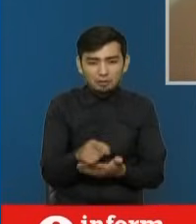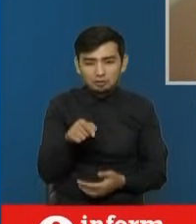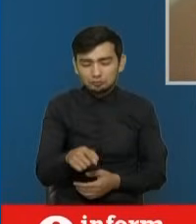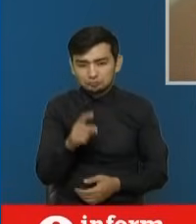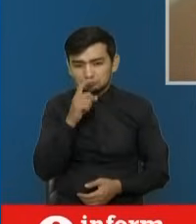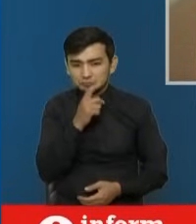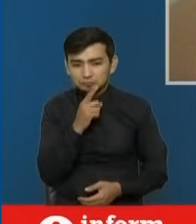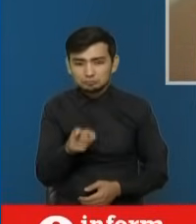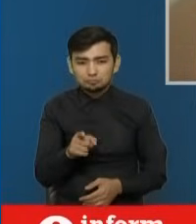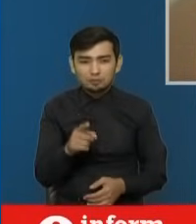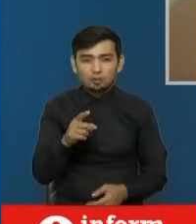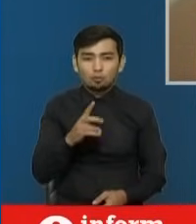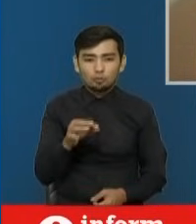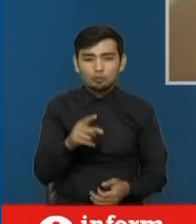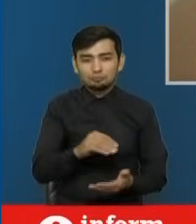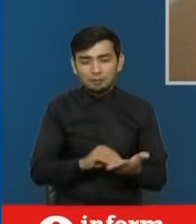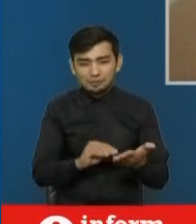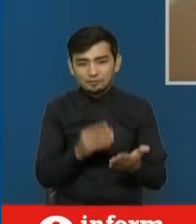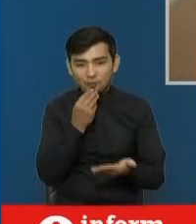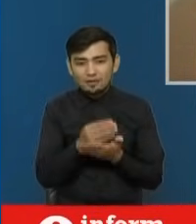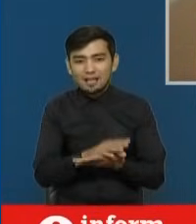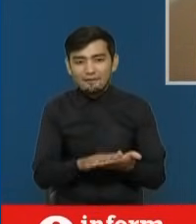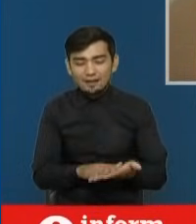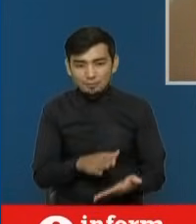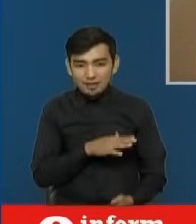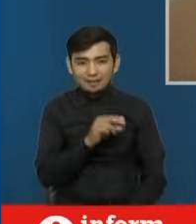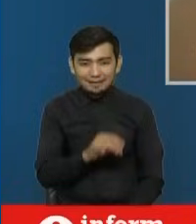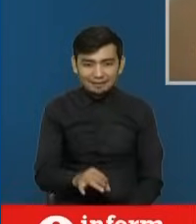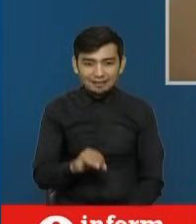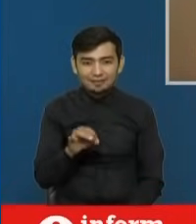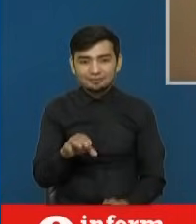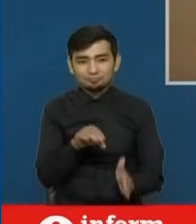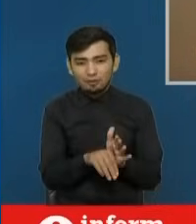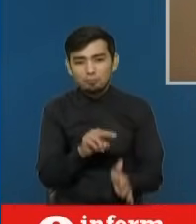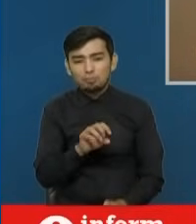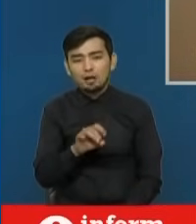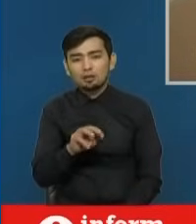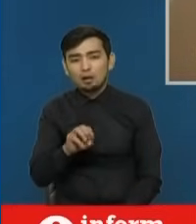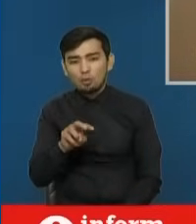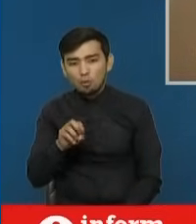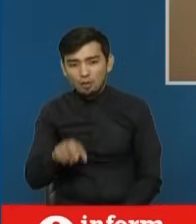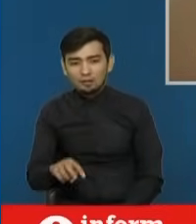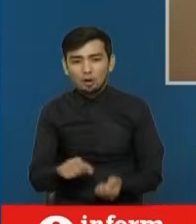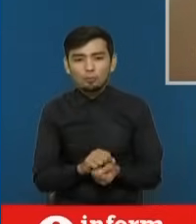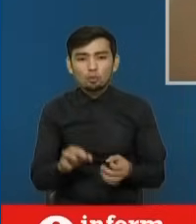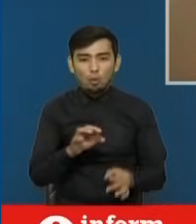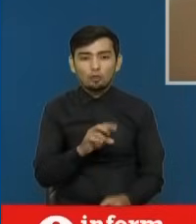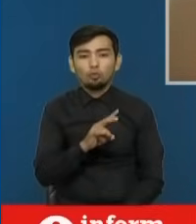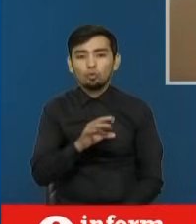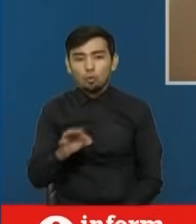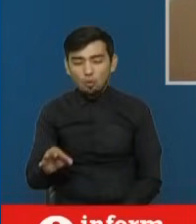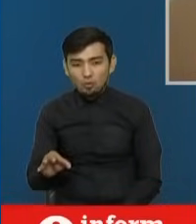и он об этом написал в своём заявлении и приложил туда какой-то протокол выемки документов но